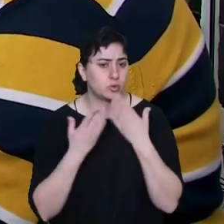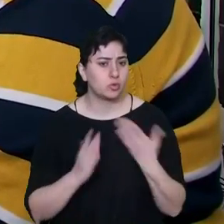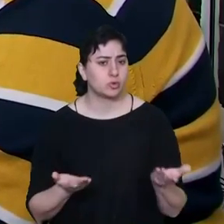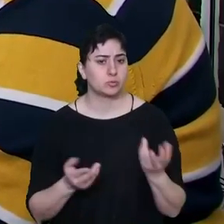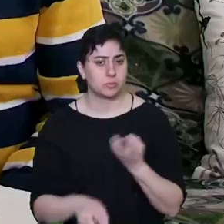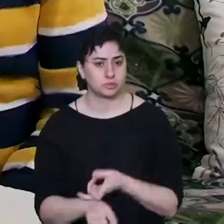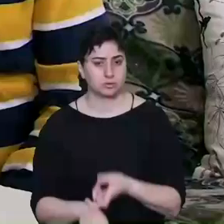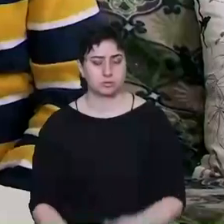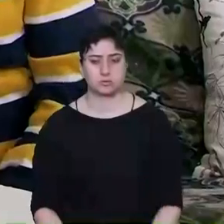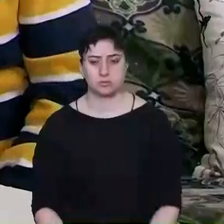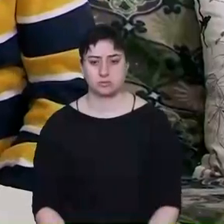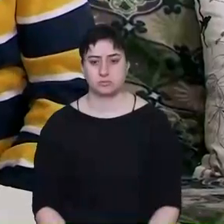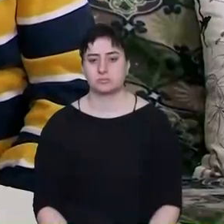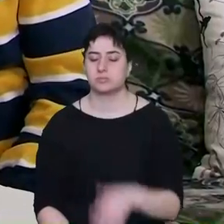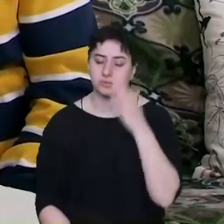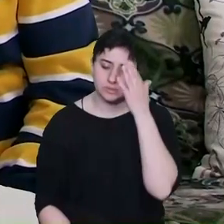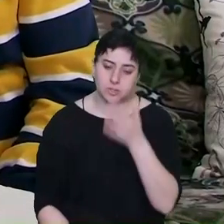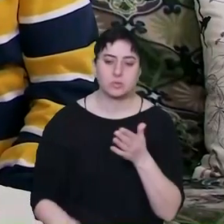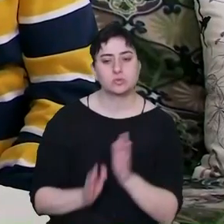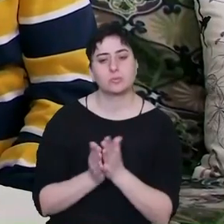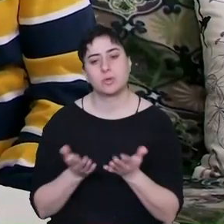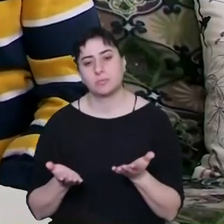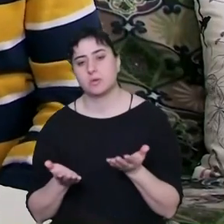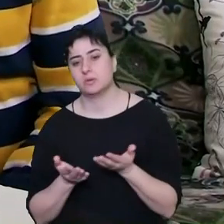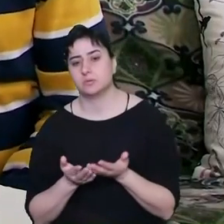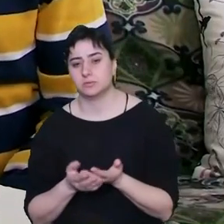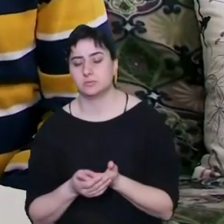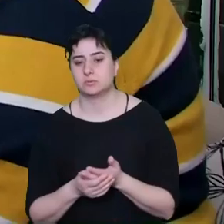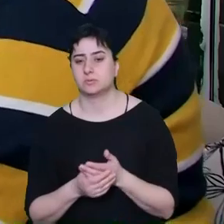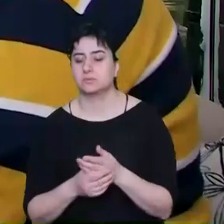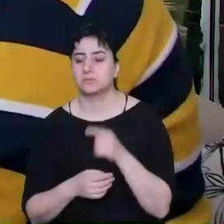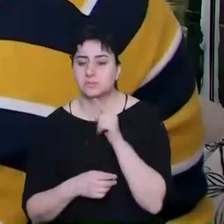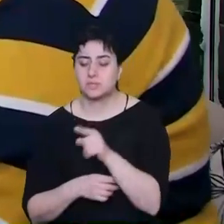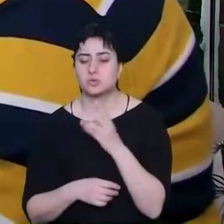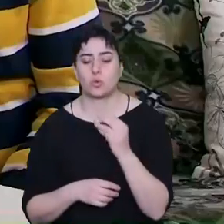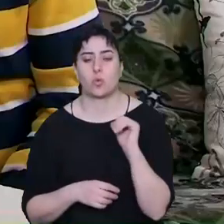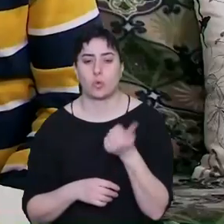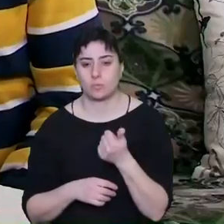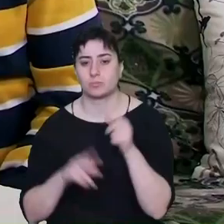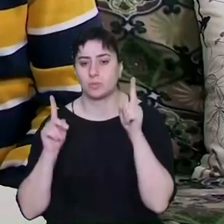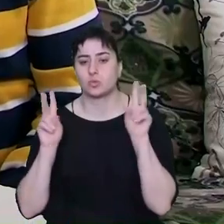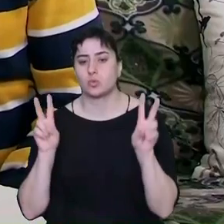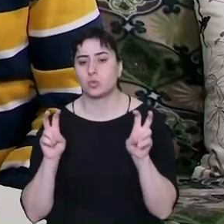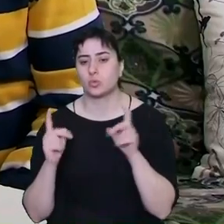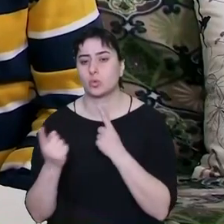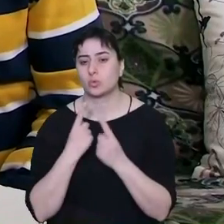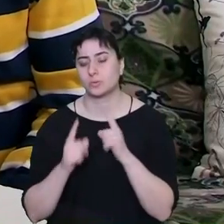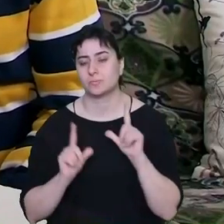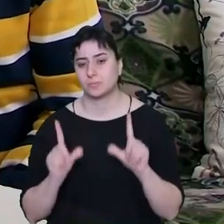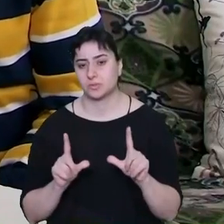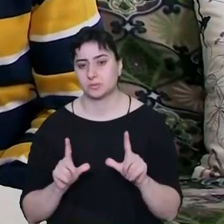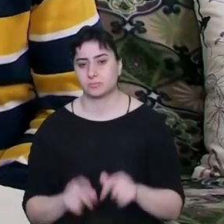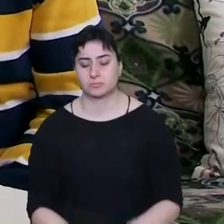yokmuş, Türk gibisin. Kusura kalma. Kusura kalma. Seninle çok önemli bir konu hakkında konuşmak